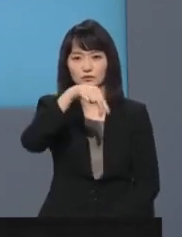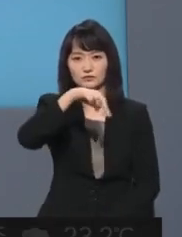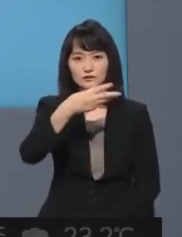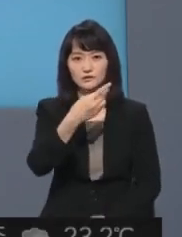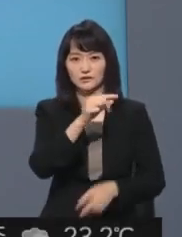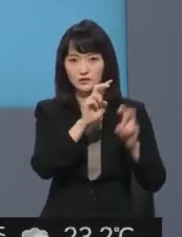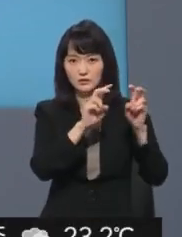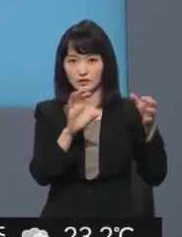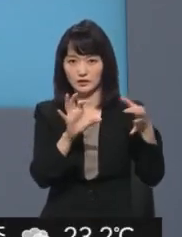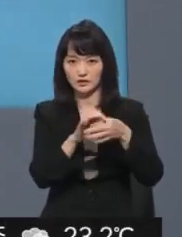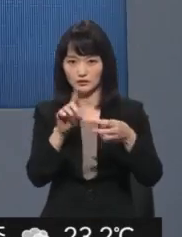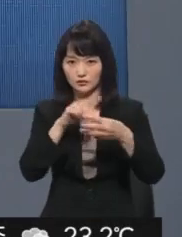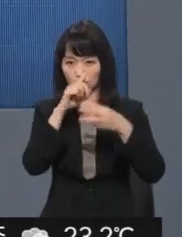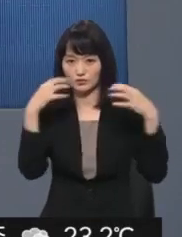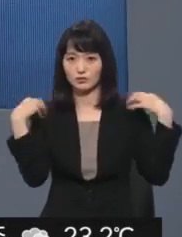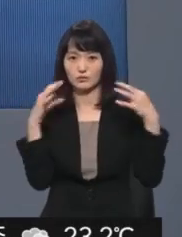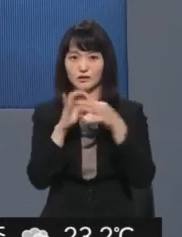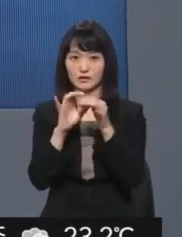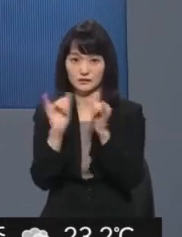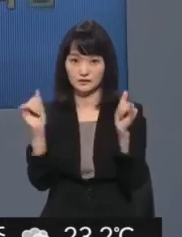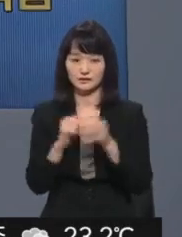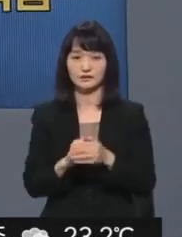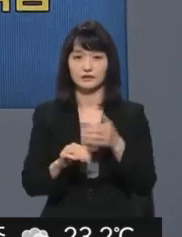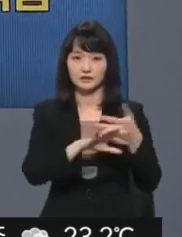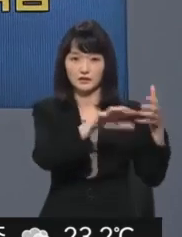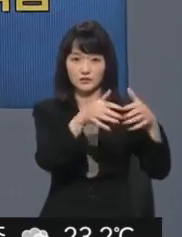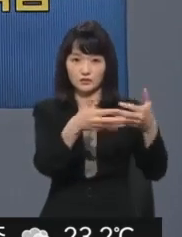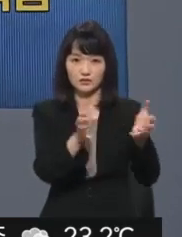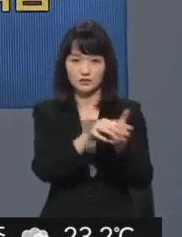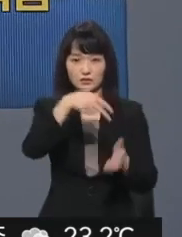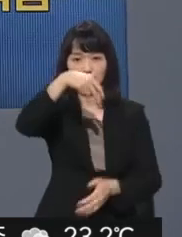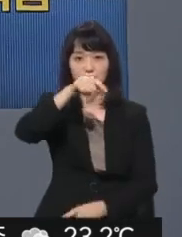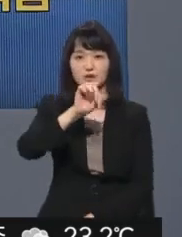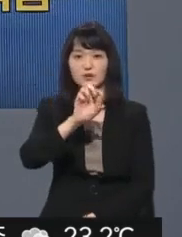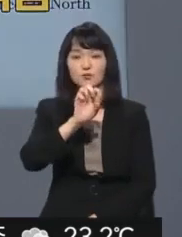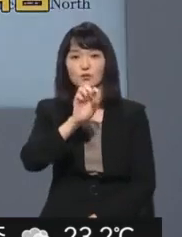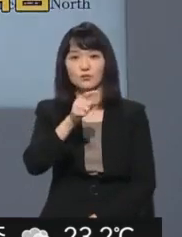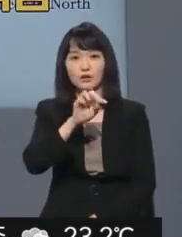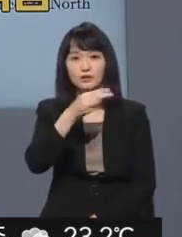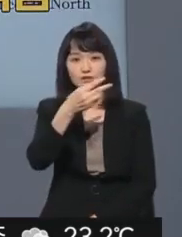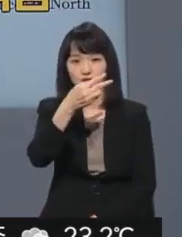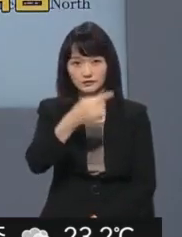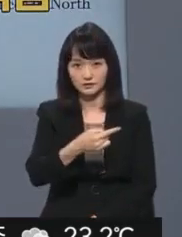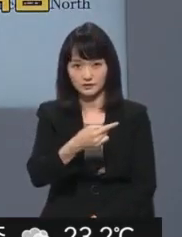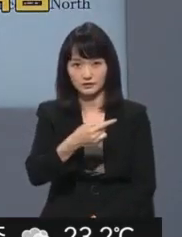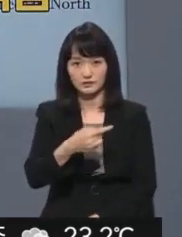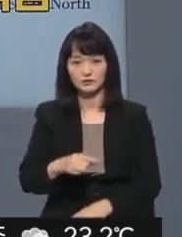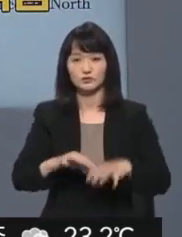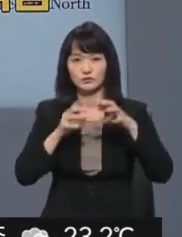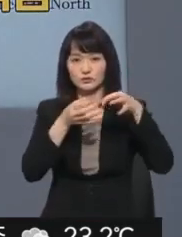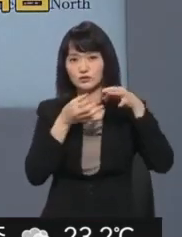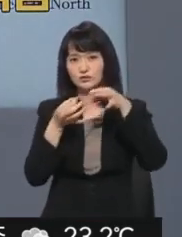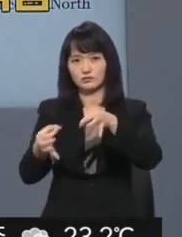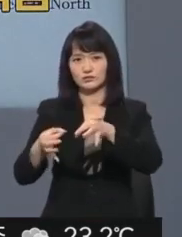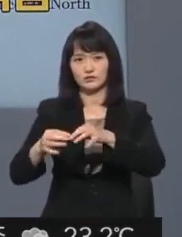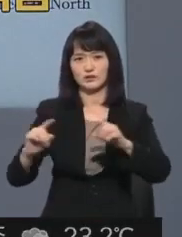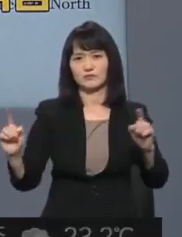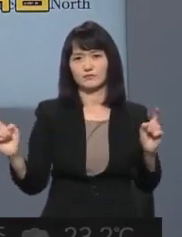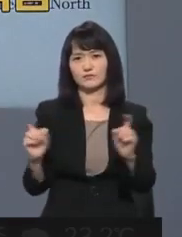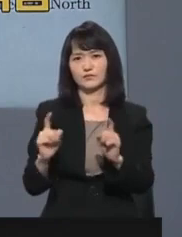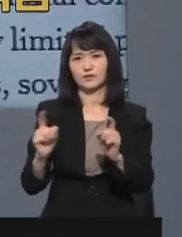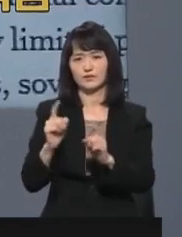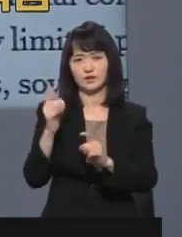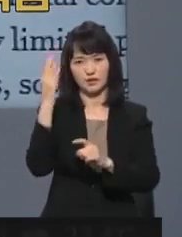정부 인사, 외국계 사모펀드 론스타가 제기한 국제 투자 분쟁에서 우리 정부가 약 2,800억 원을 배상하라는